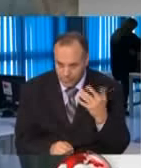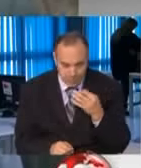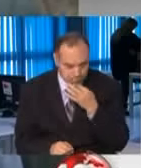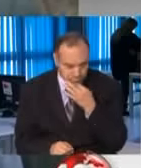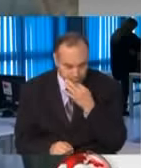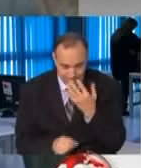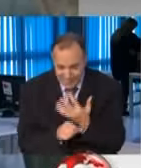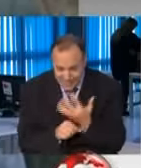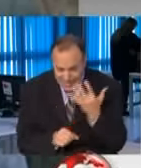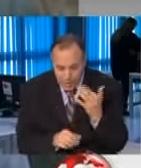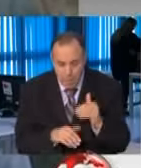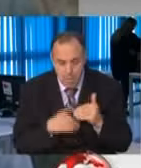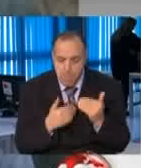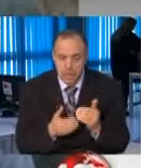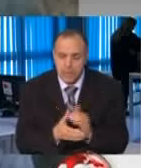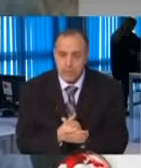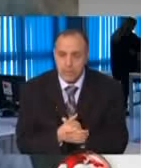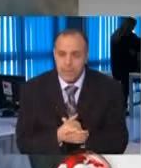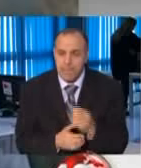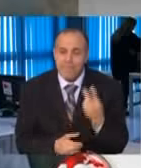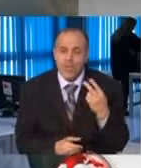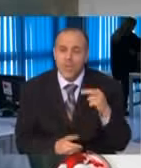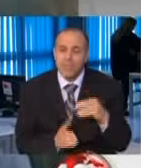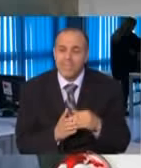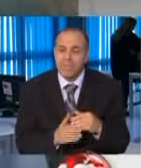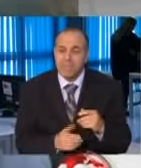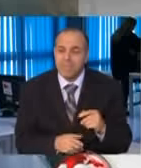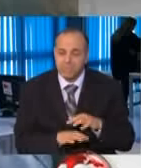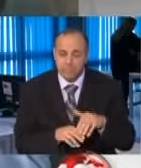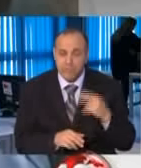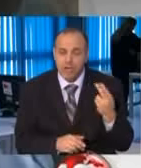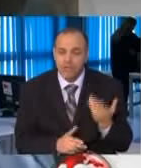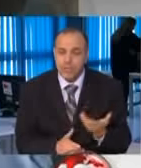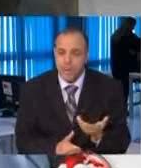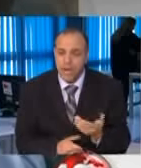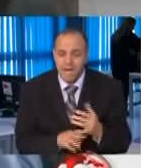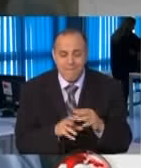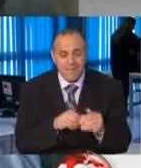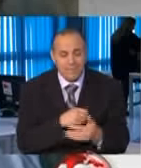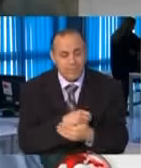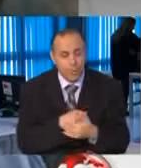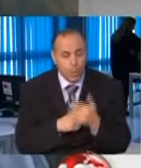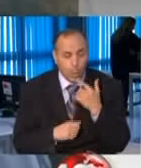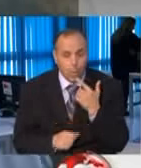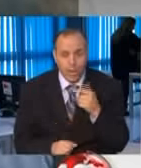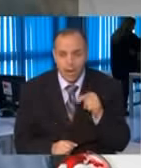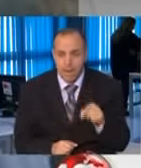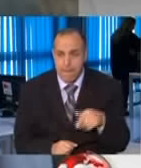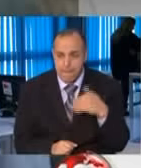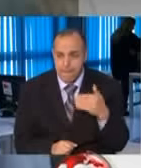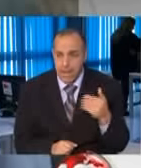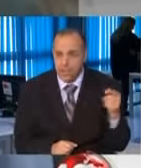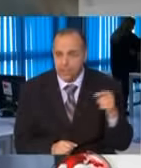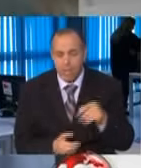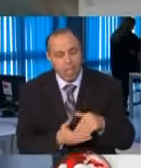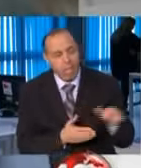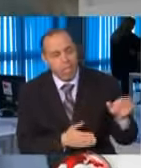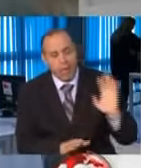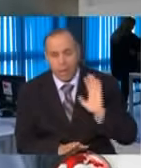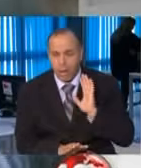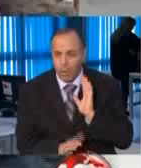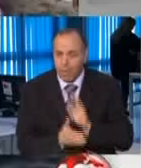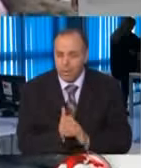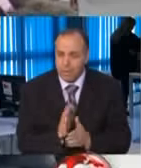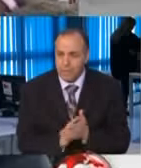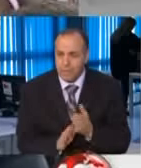تستغلوه 5 سنين ب 250 دينار خريج تعليم عالي من عائلات معوزه وعند التالي تجوا تلوحوه كان شيئا